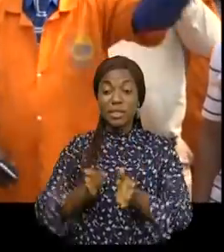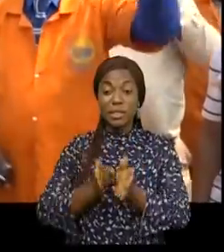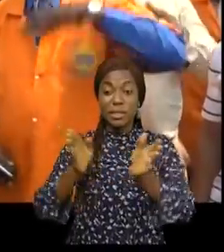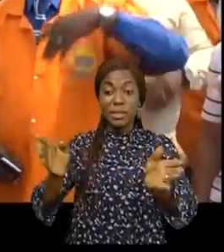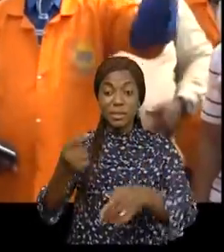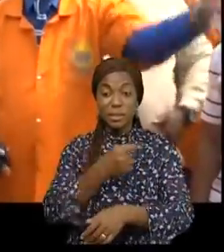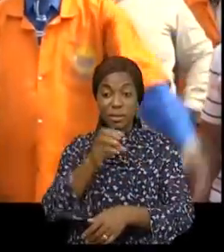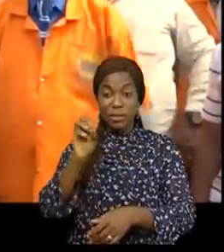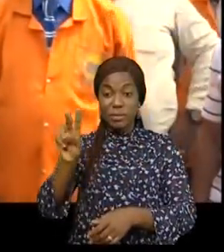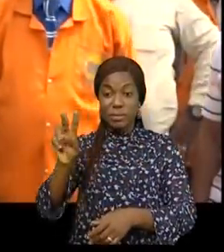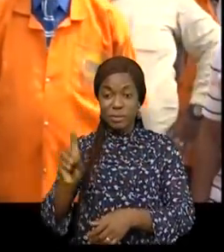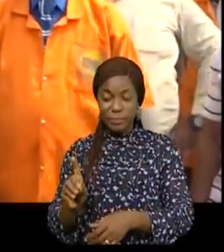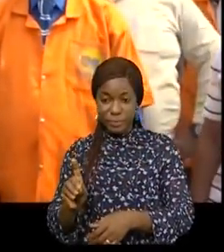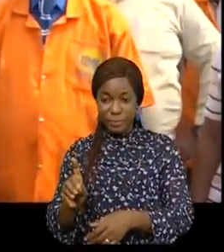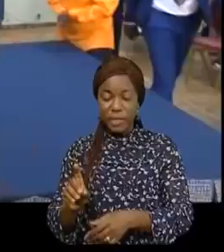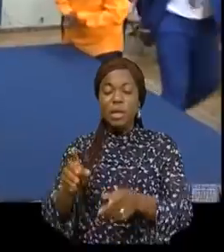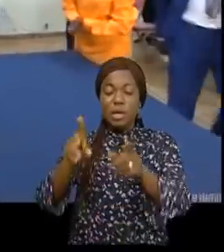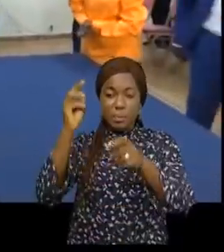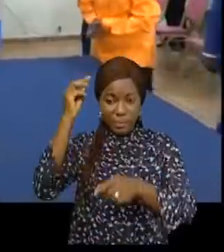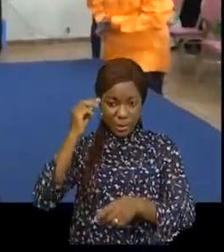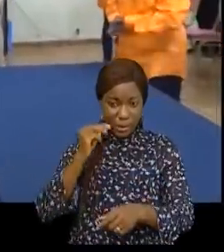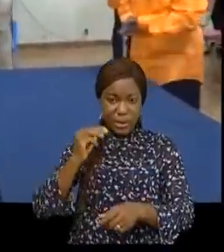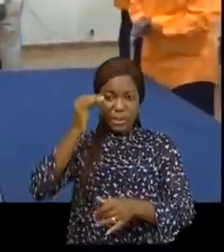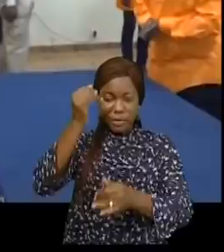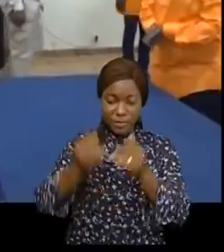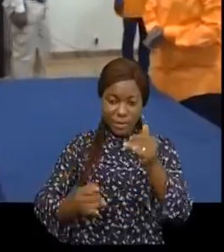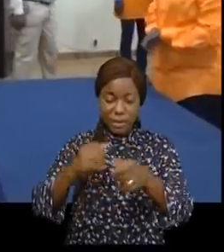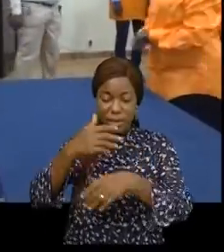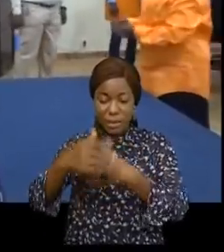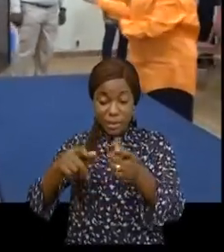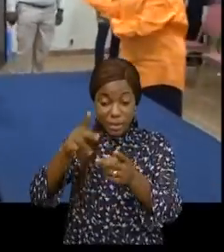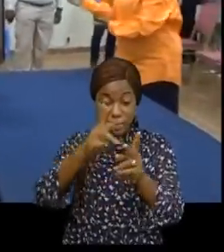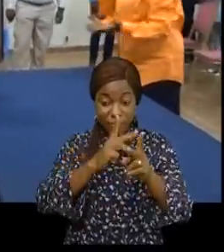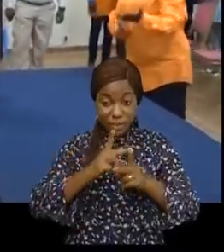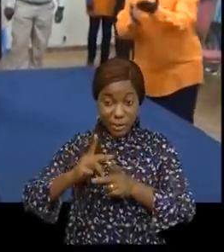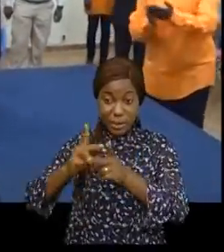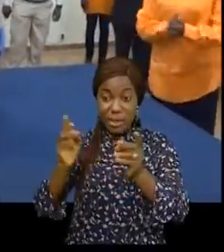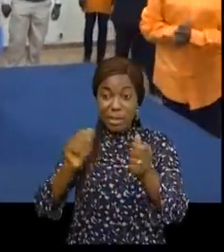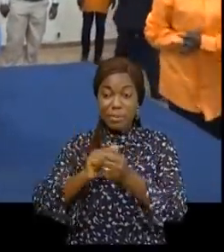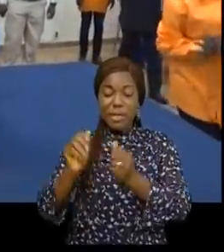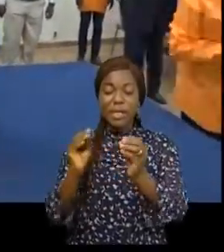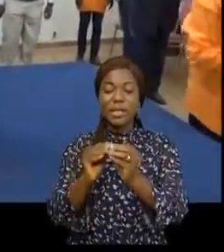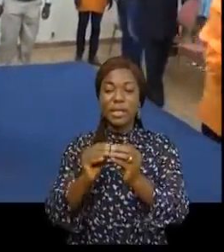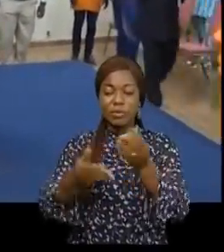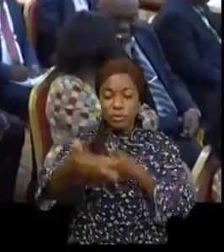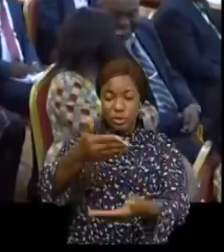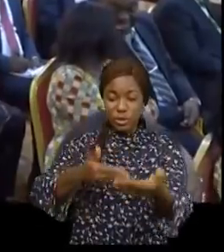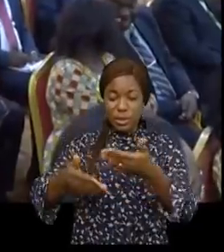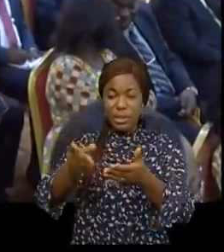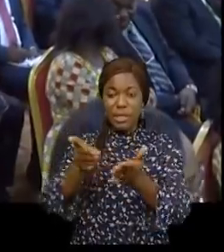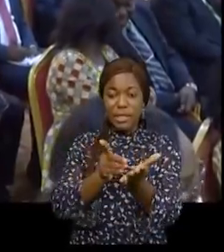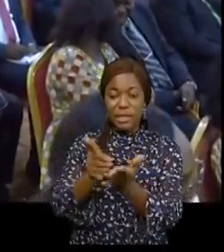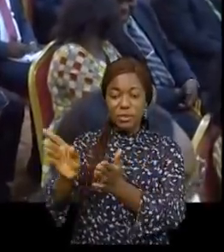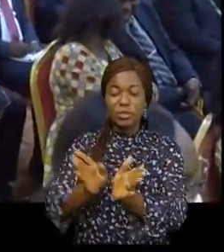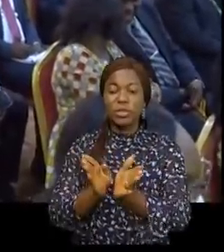Moutima Sakrini. Le ministre a terminé cette ronde par une réunion d'échange avec le personnel de la direction